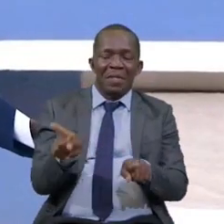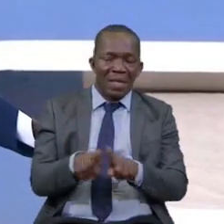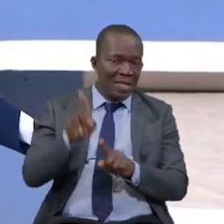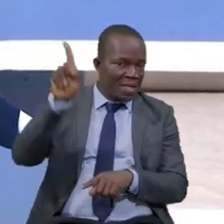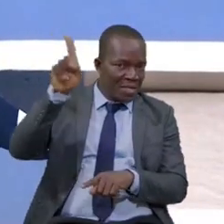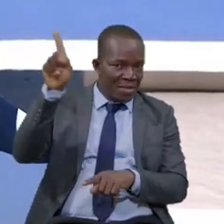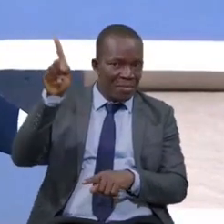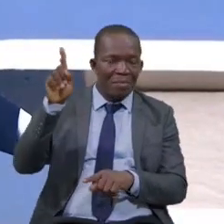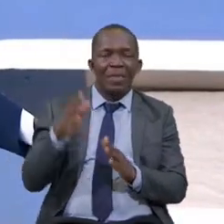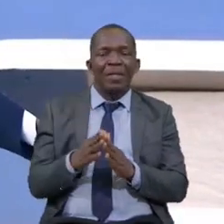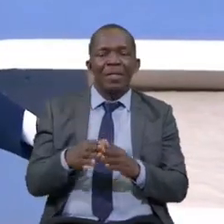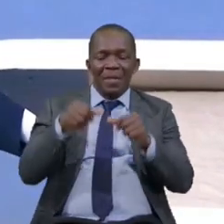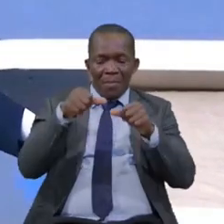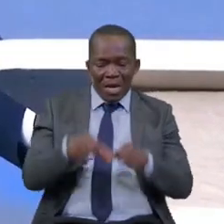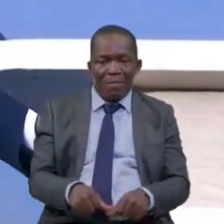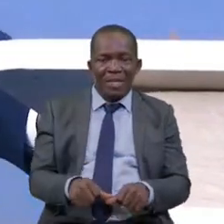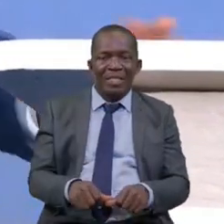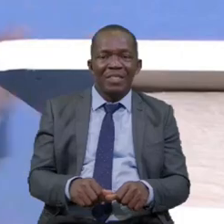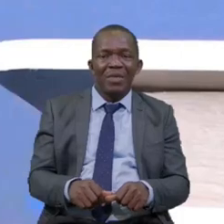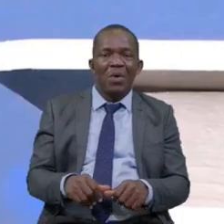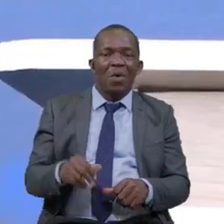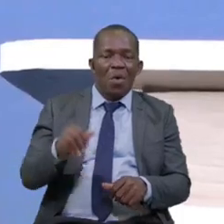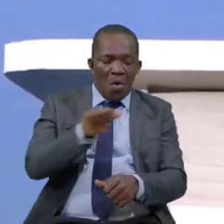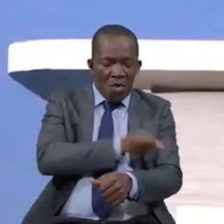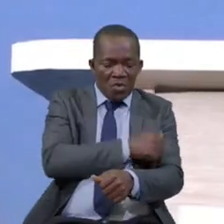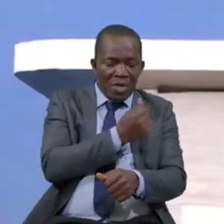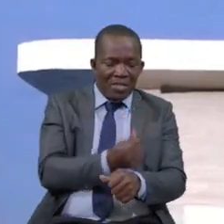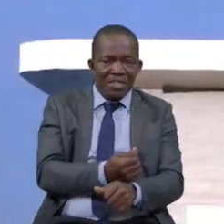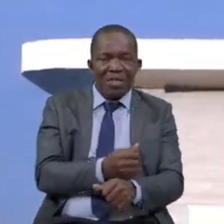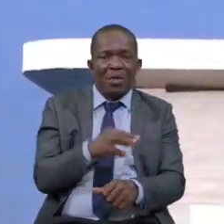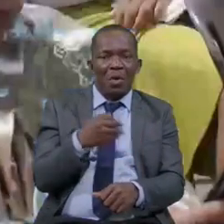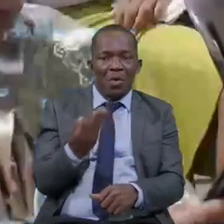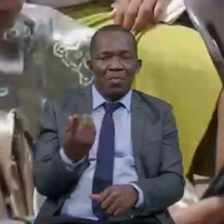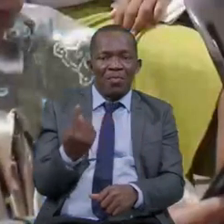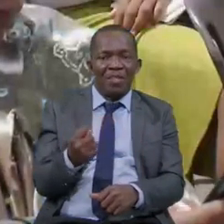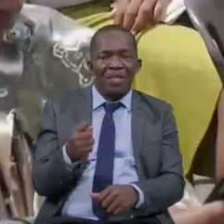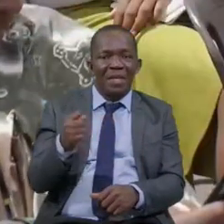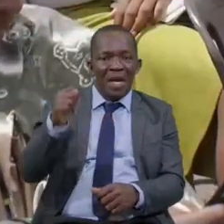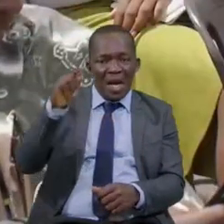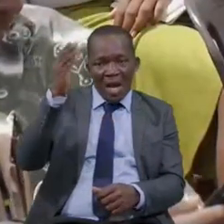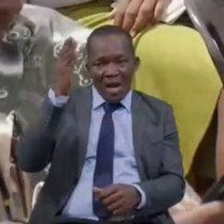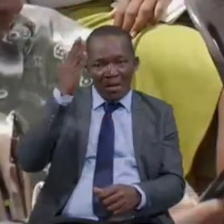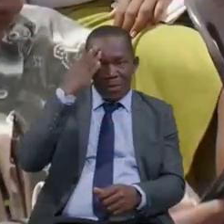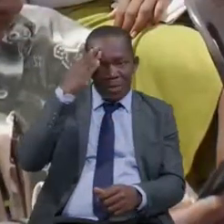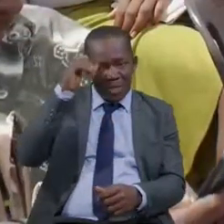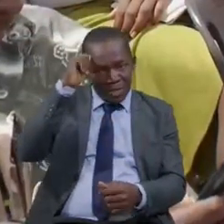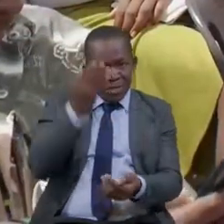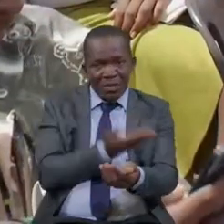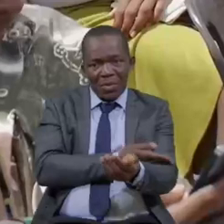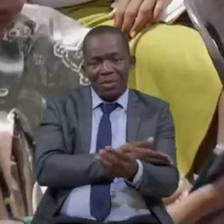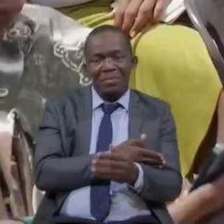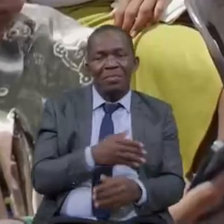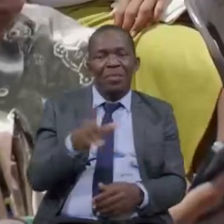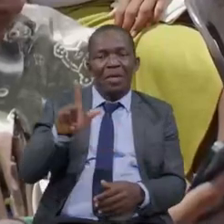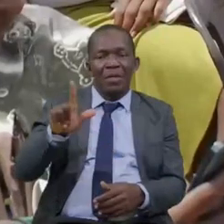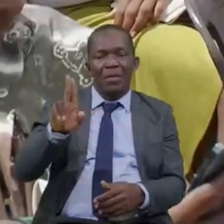L'autorisation permanente du Fils reconnu. Voyons Luc au chapitre 9,